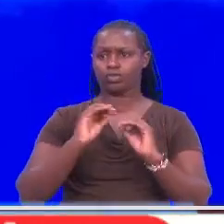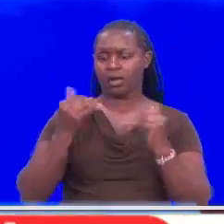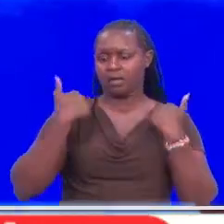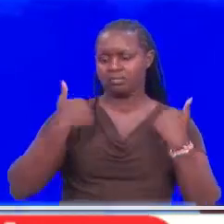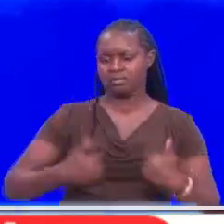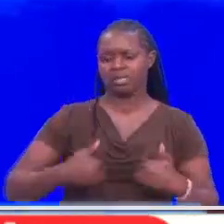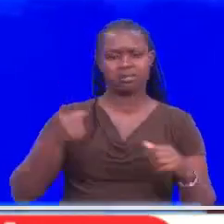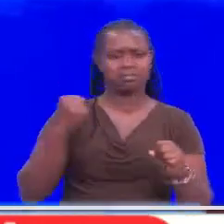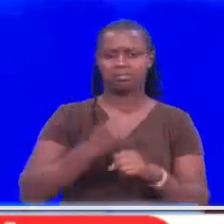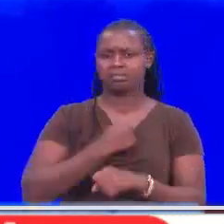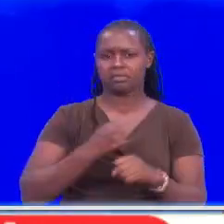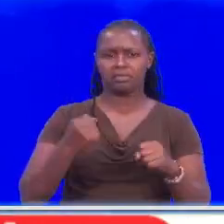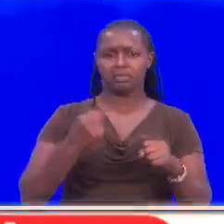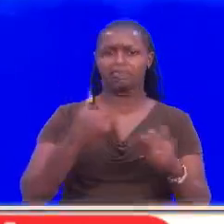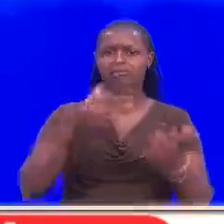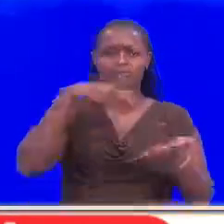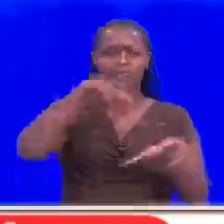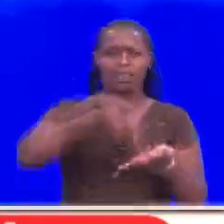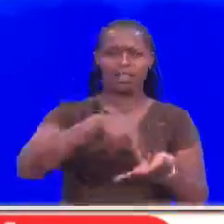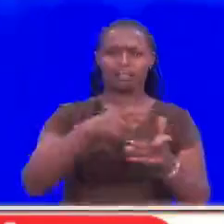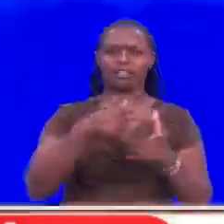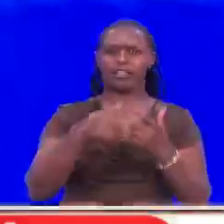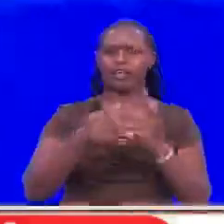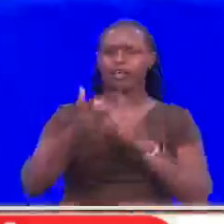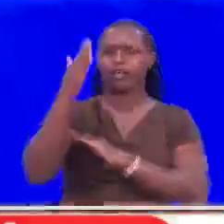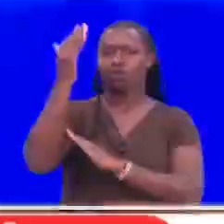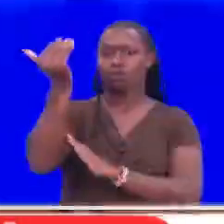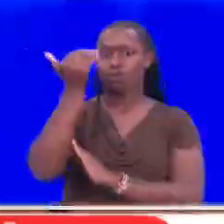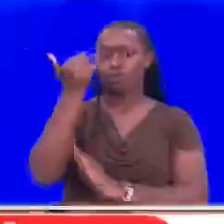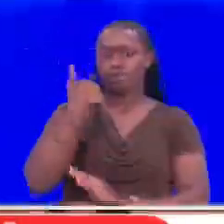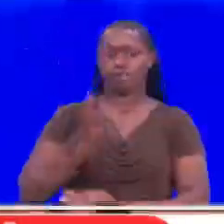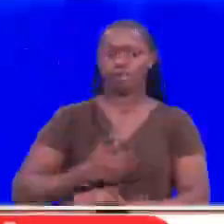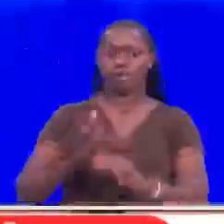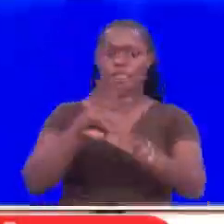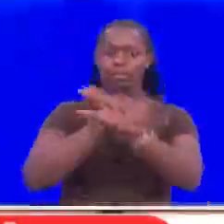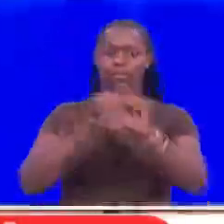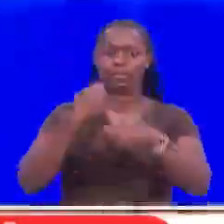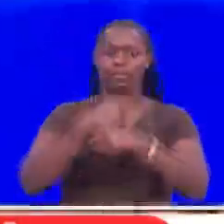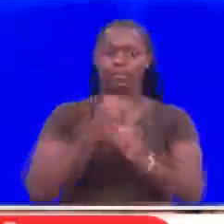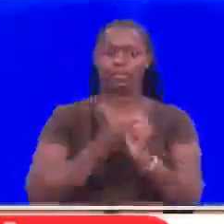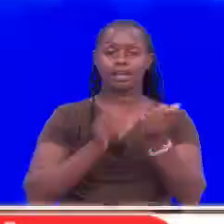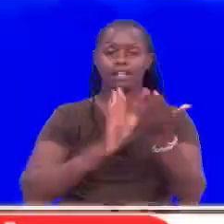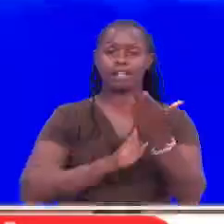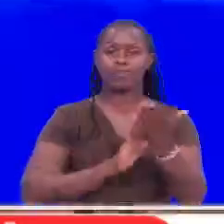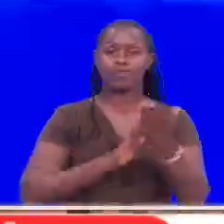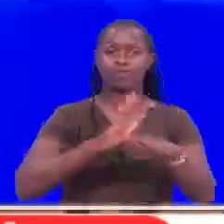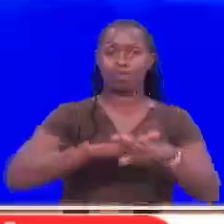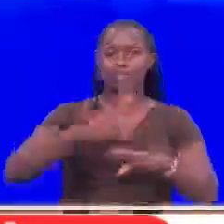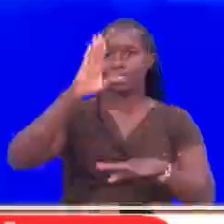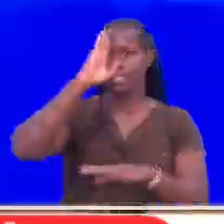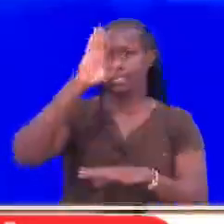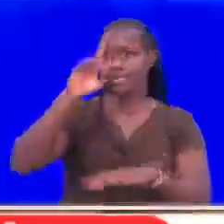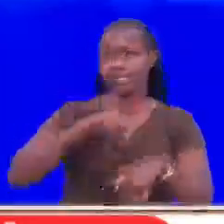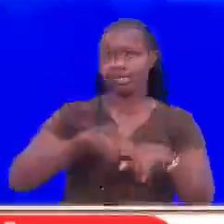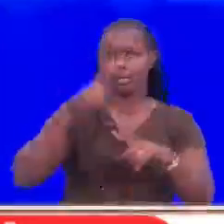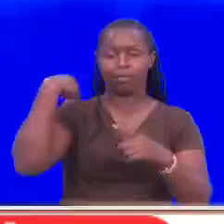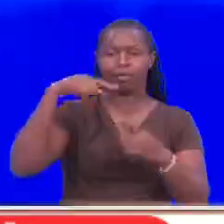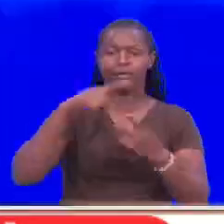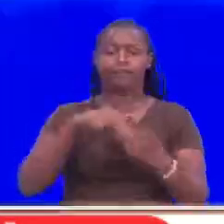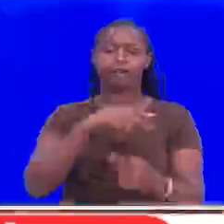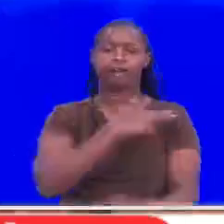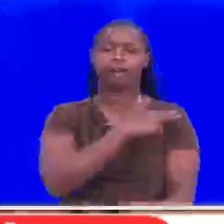Mungu niulizwe. The president made the remarks on Sunday during the Salvation Army